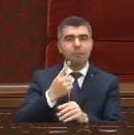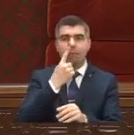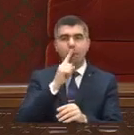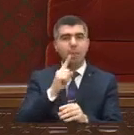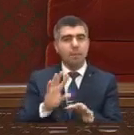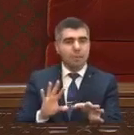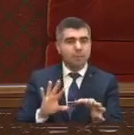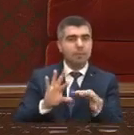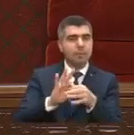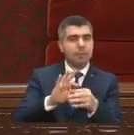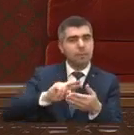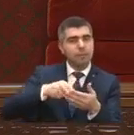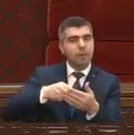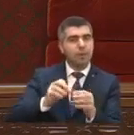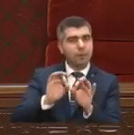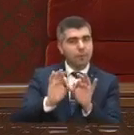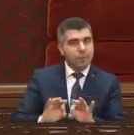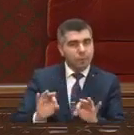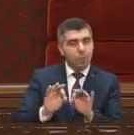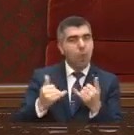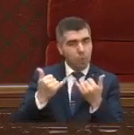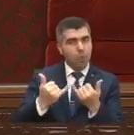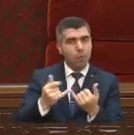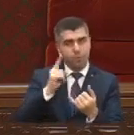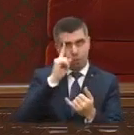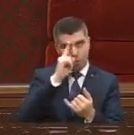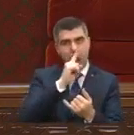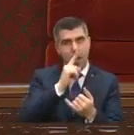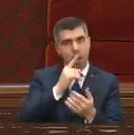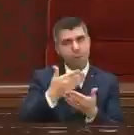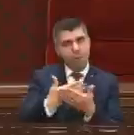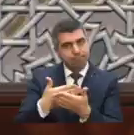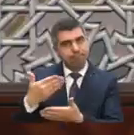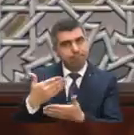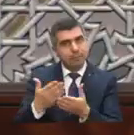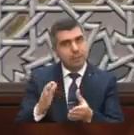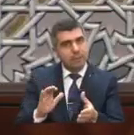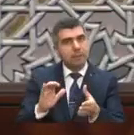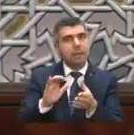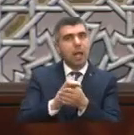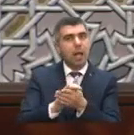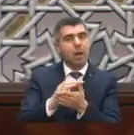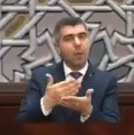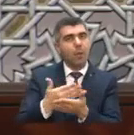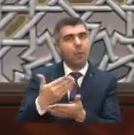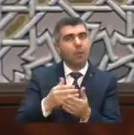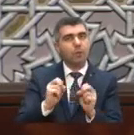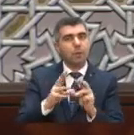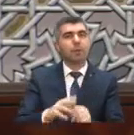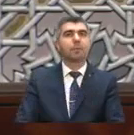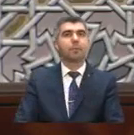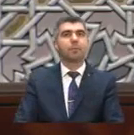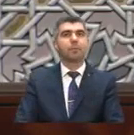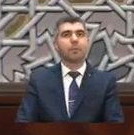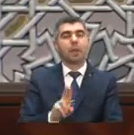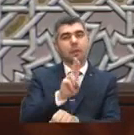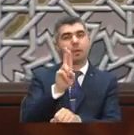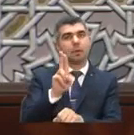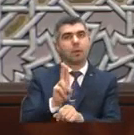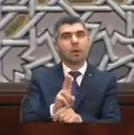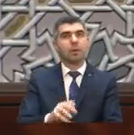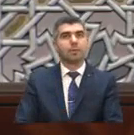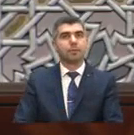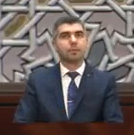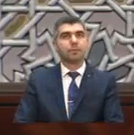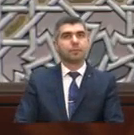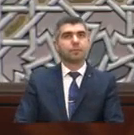وقعناش اليوم، هذا الملف أيضا راه على الطاولة والمهنيين تيحبدوا. شكرا السيد الوزير. سؤال على